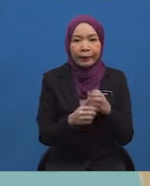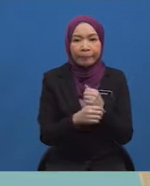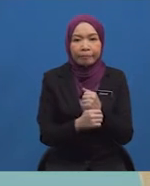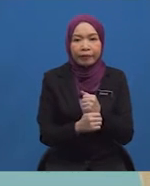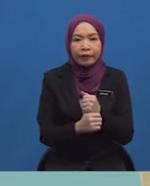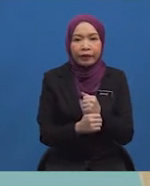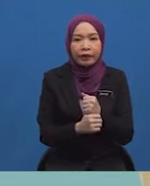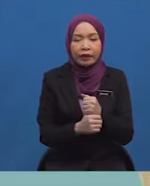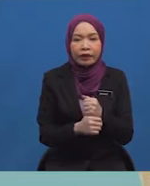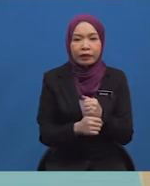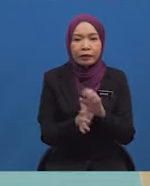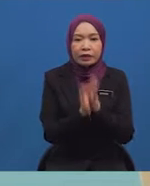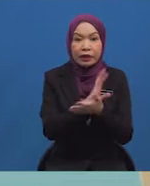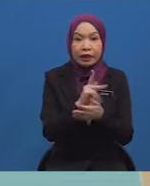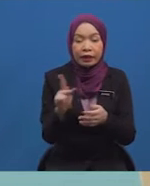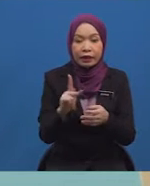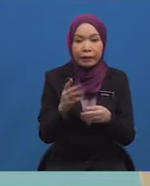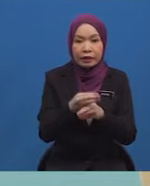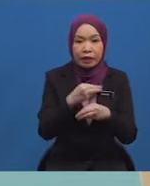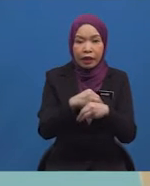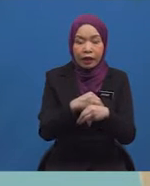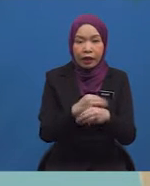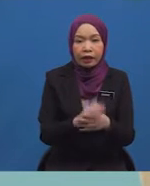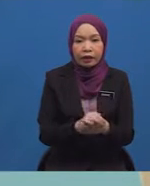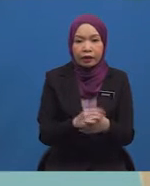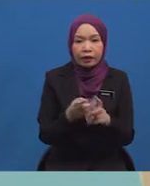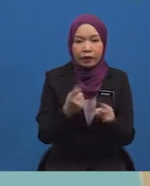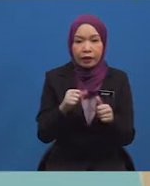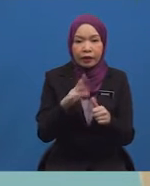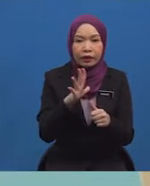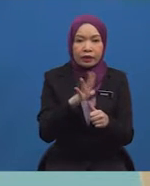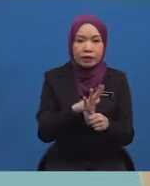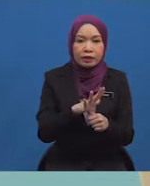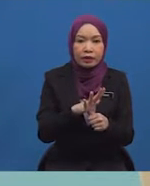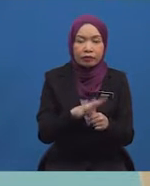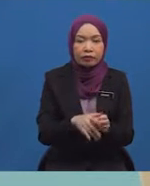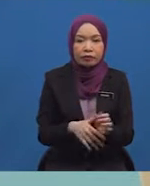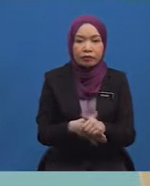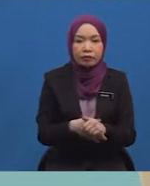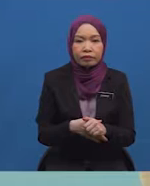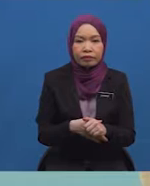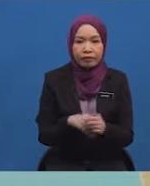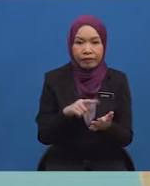jarang juga mengalami pelbagai kesan kerana kekurangan penduduk.